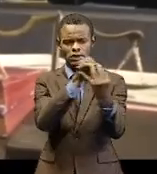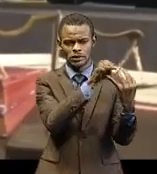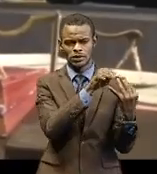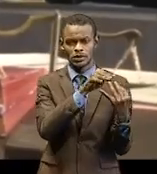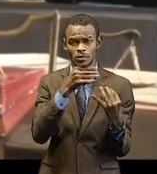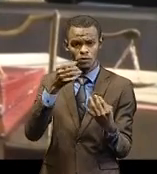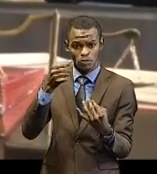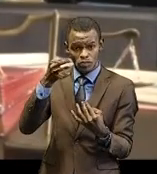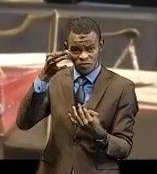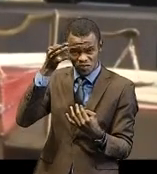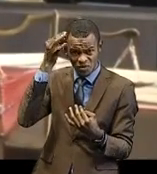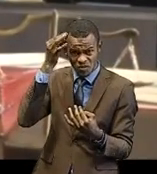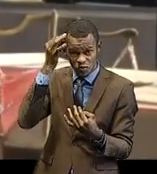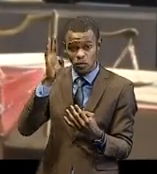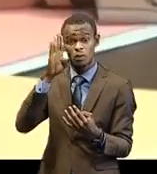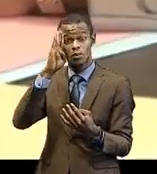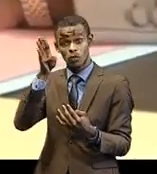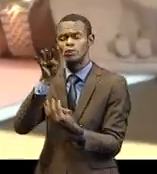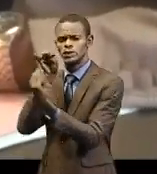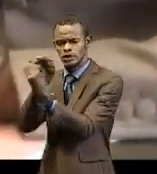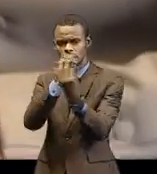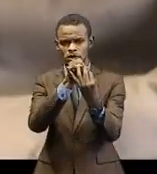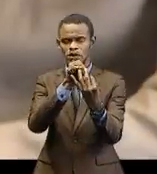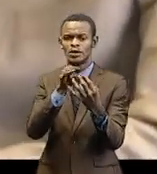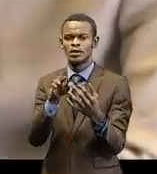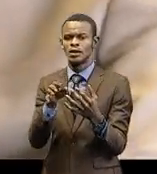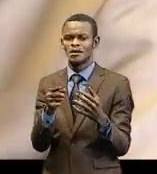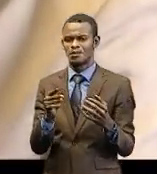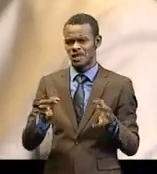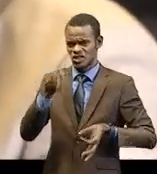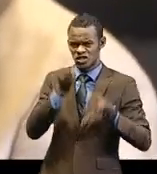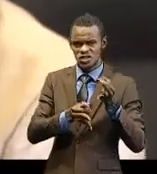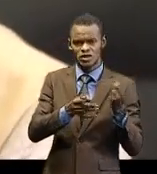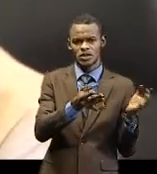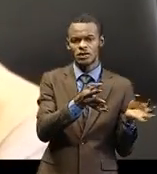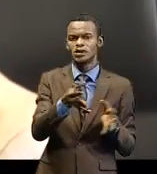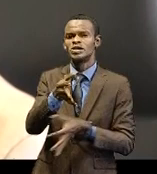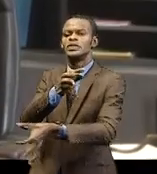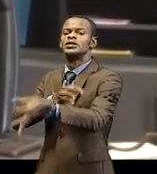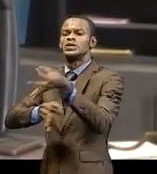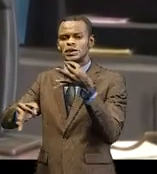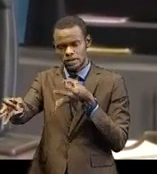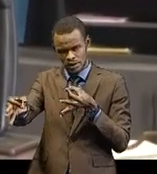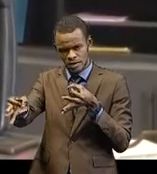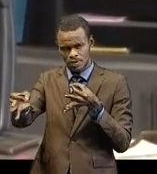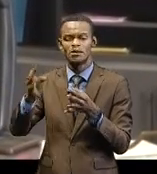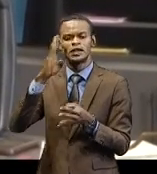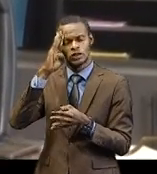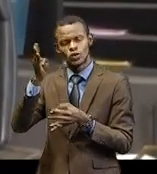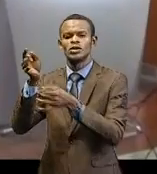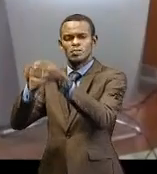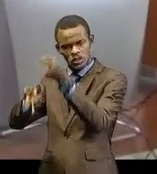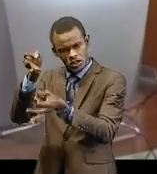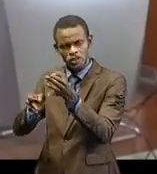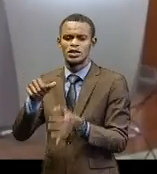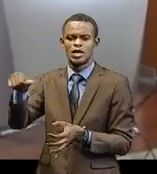est substituée à celle de cours et tribunaux. C'est dans ces sens que s'exprime l'article 6 de